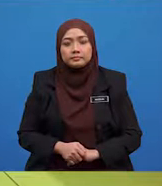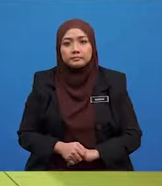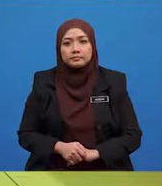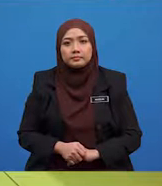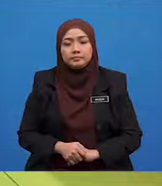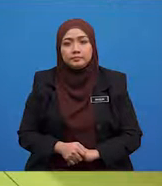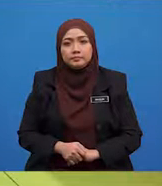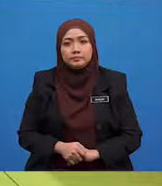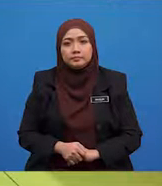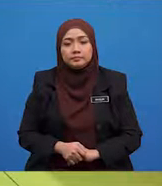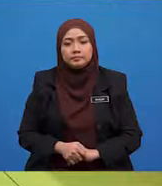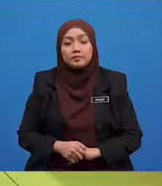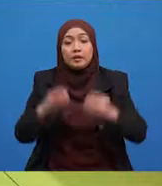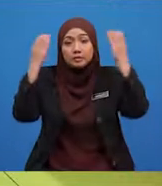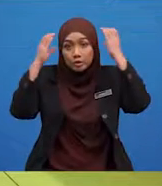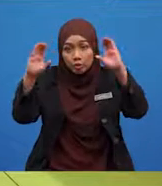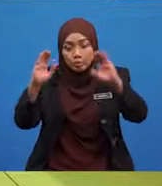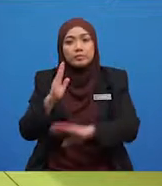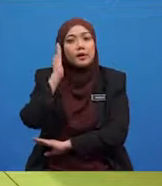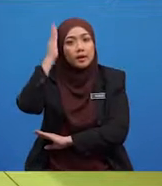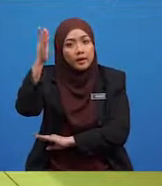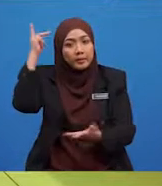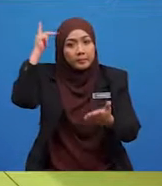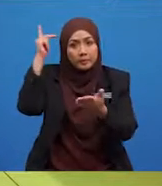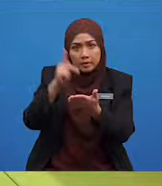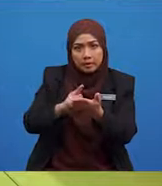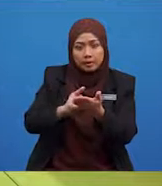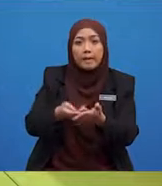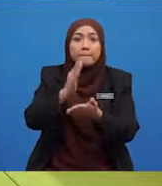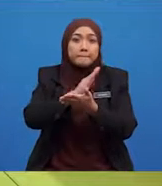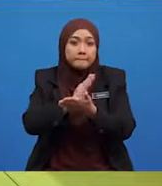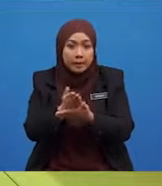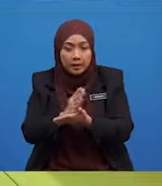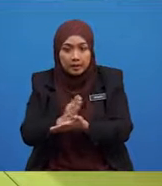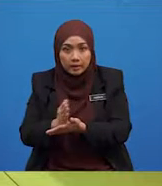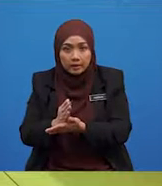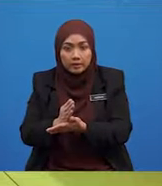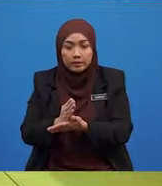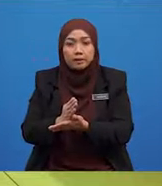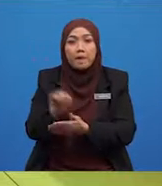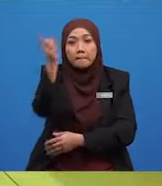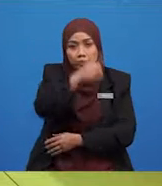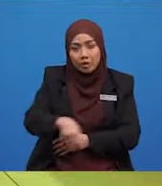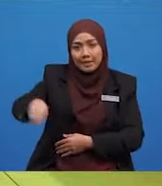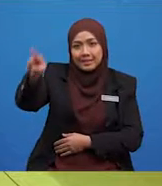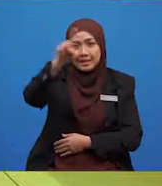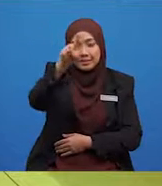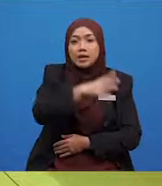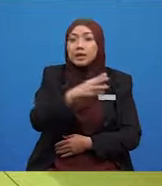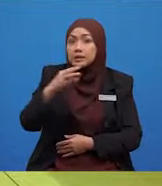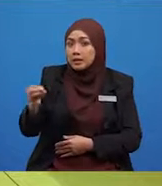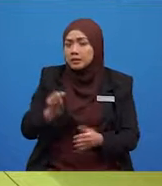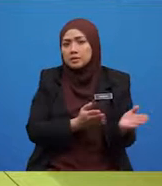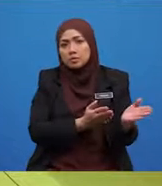Terlebih dahulu, cikgu akan perkenalkan bahagian bulatan dan seterusnya, cikgu